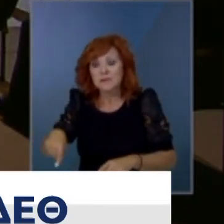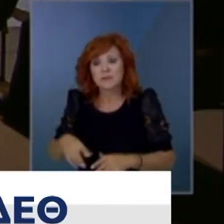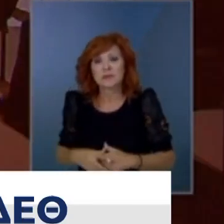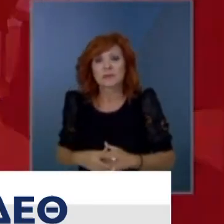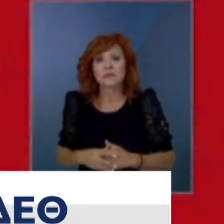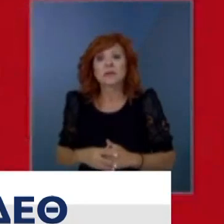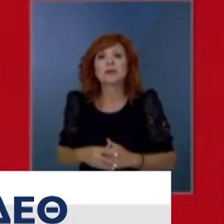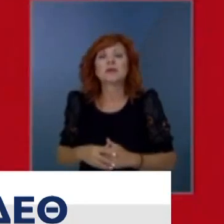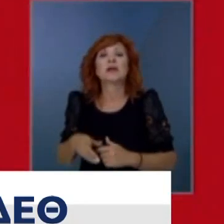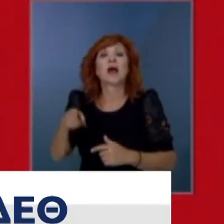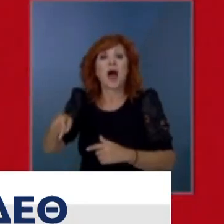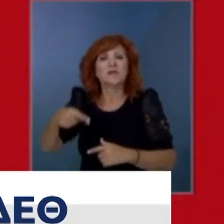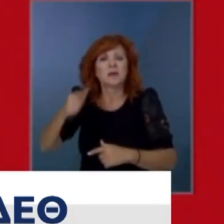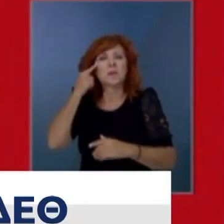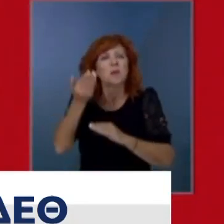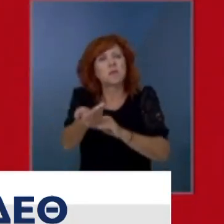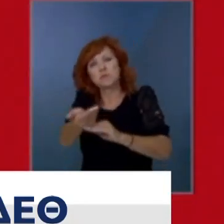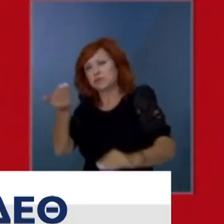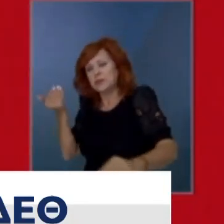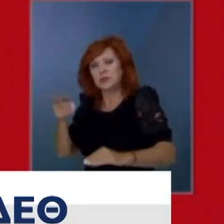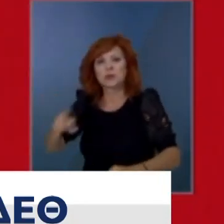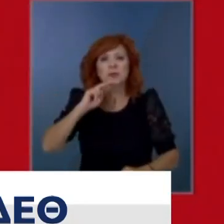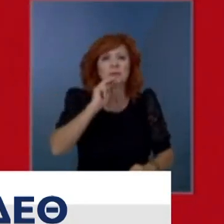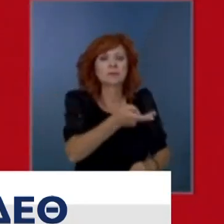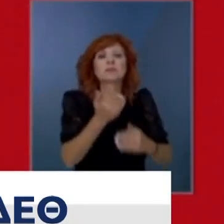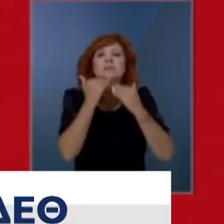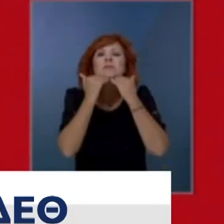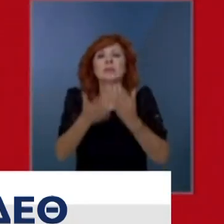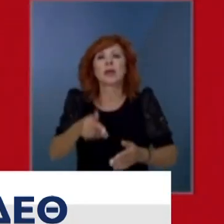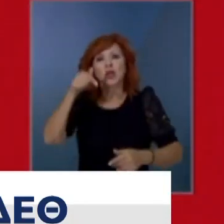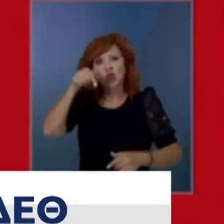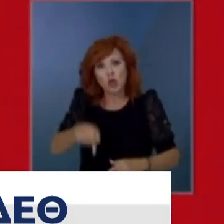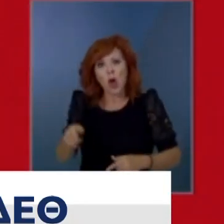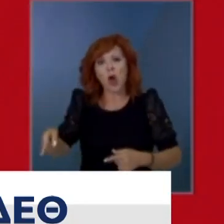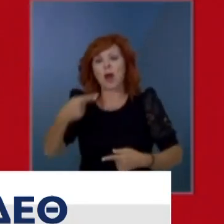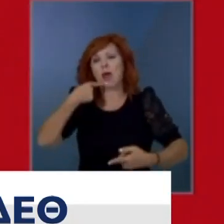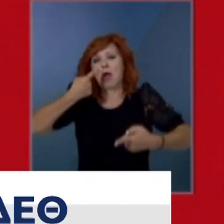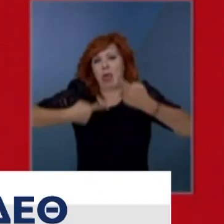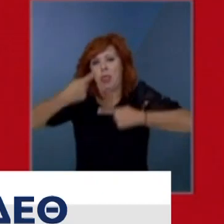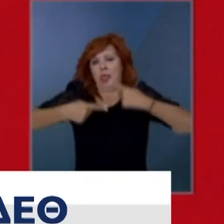η ίδια ιστορία. Αυτοί που σήμερα υποκρίνονται ότι είναι κάτι άλλο.